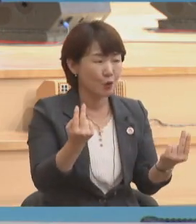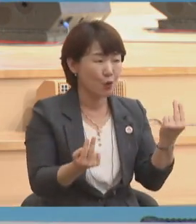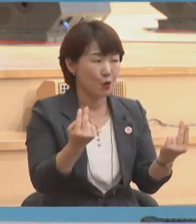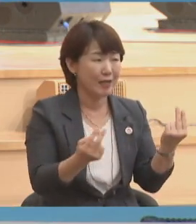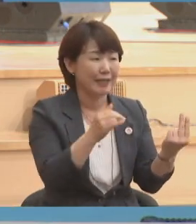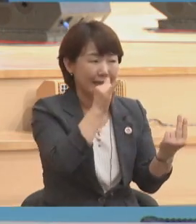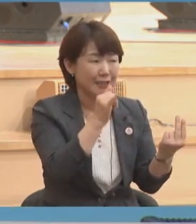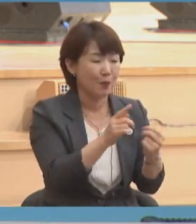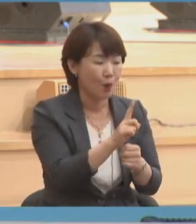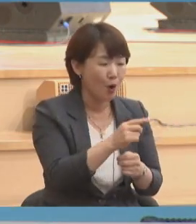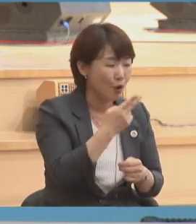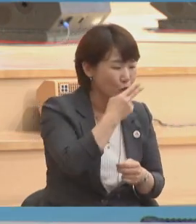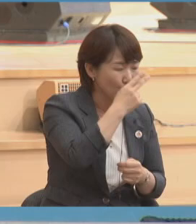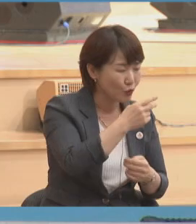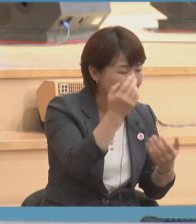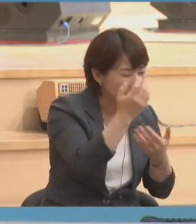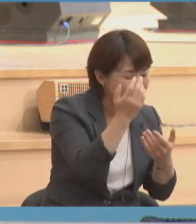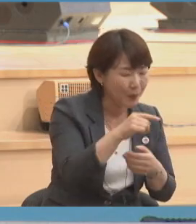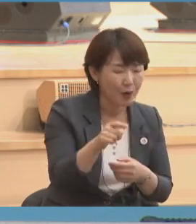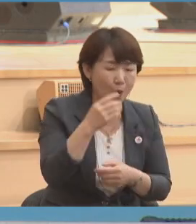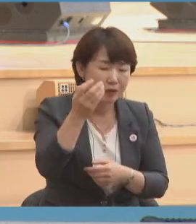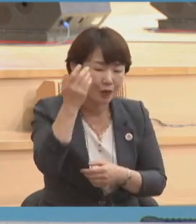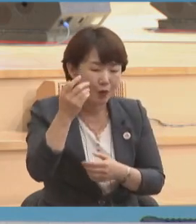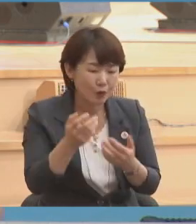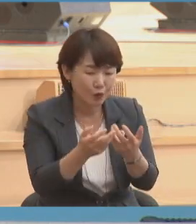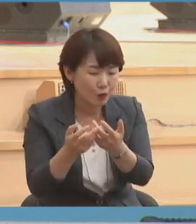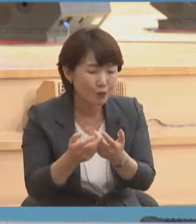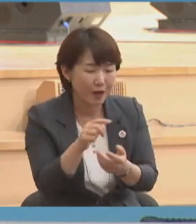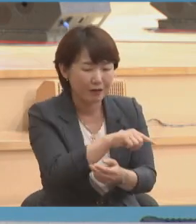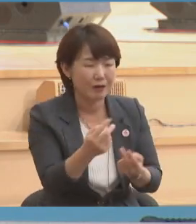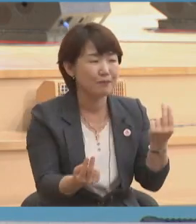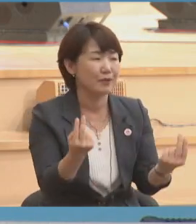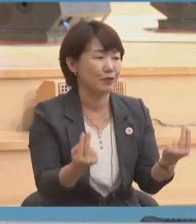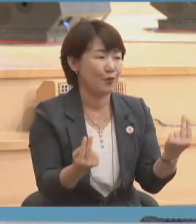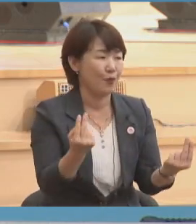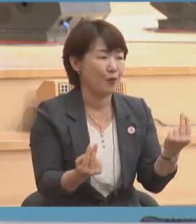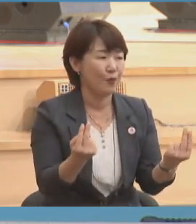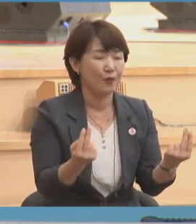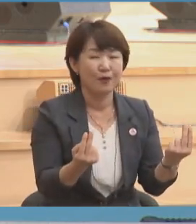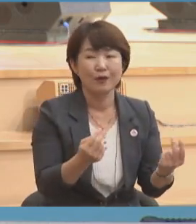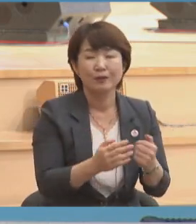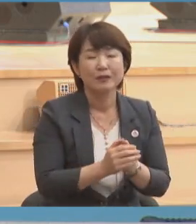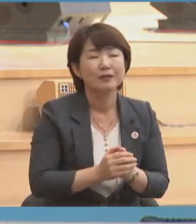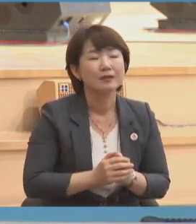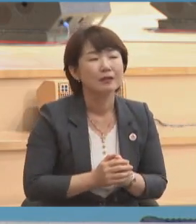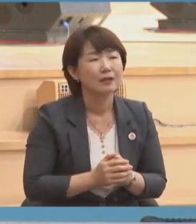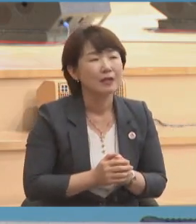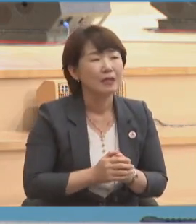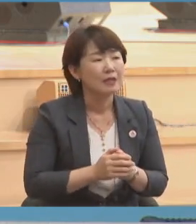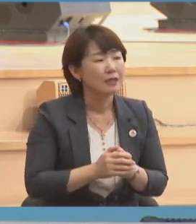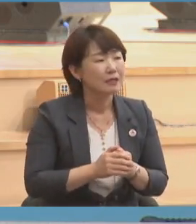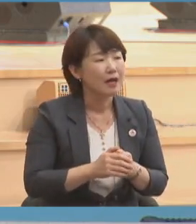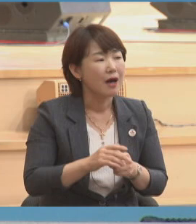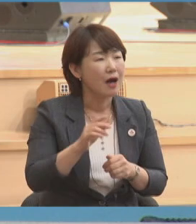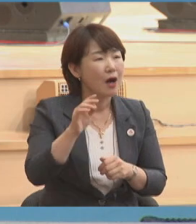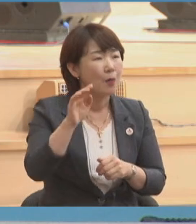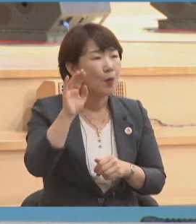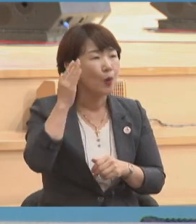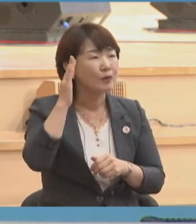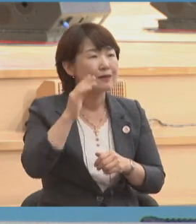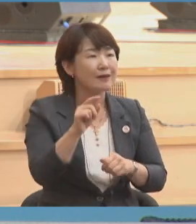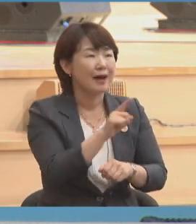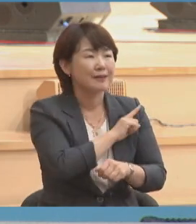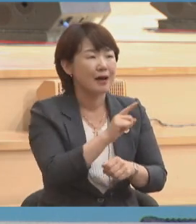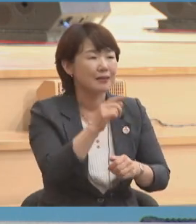술 취함과 대조해서 이 성령 충만을 소개해요. 금세기 최고의 복음 전도자라고 말할 수